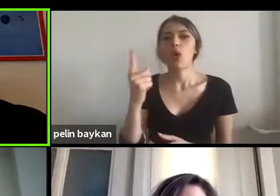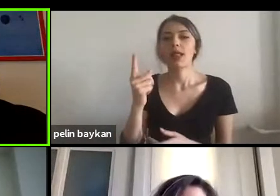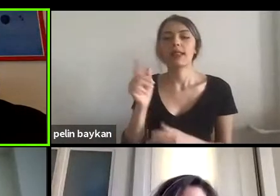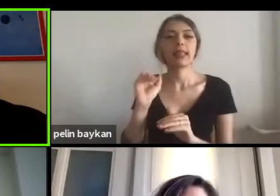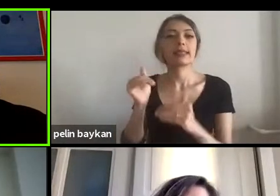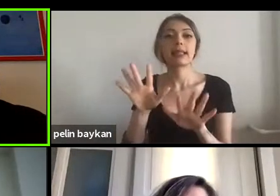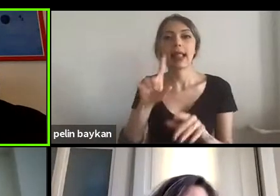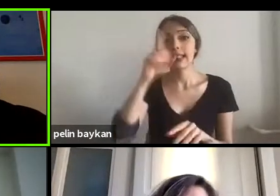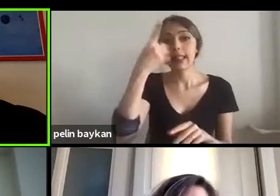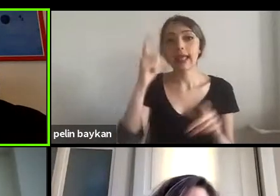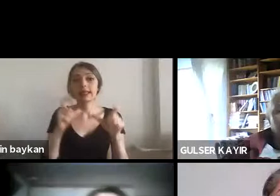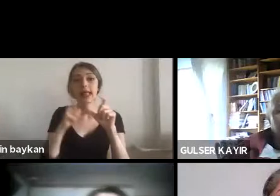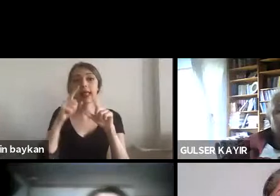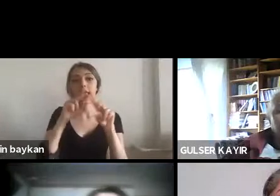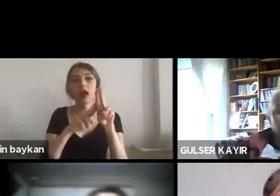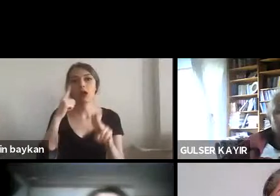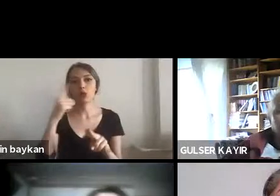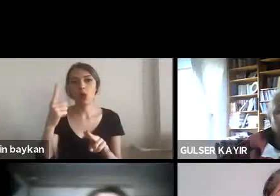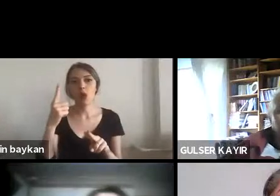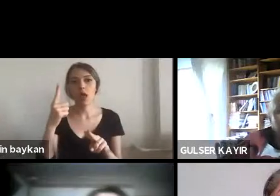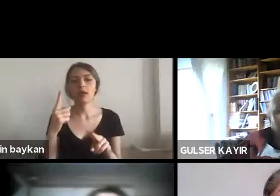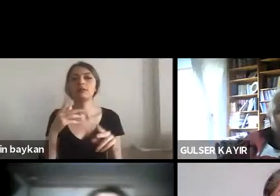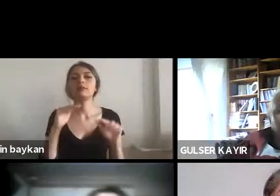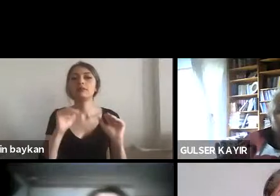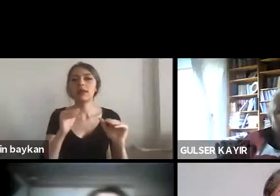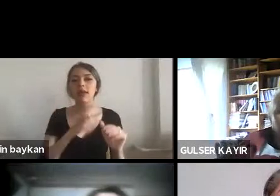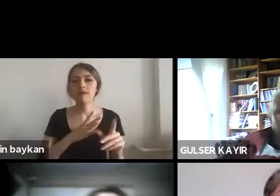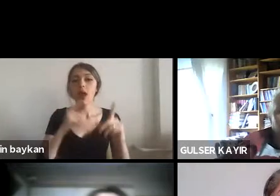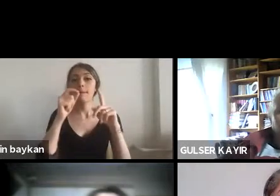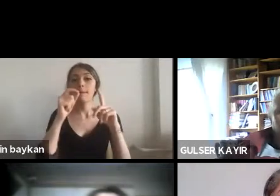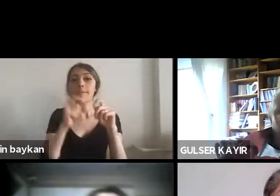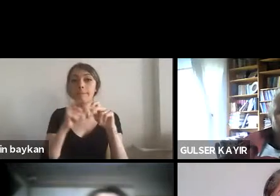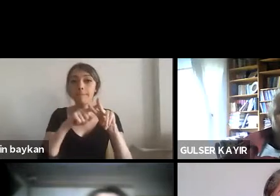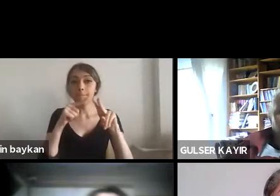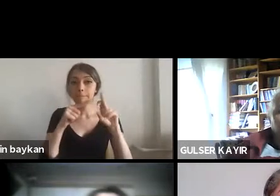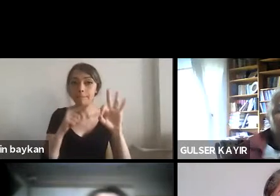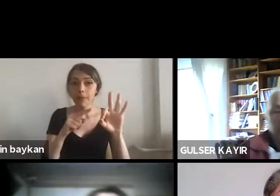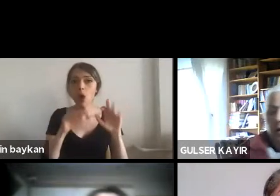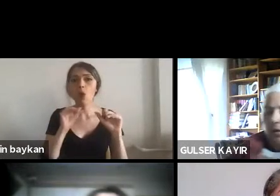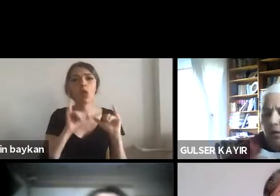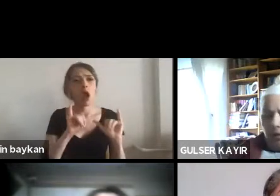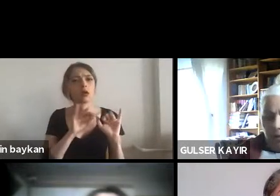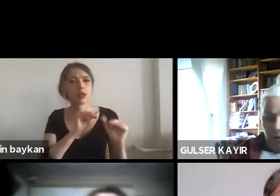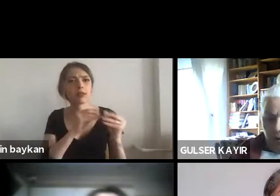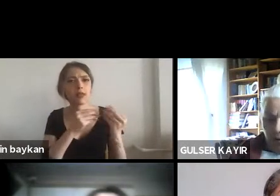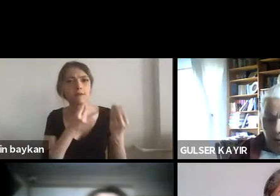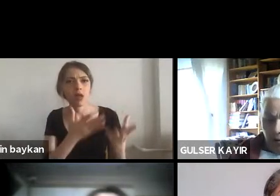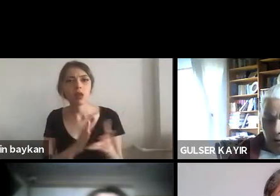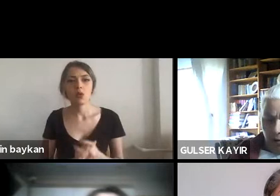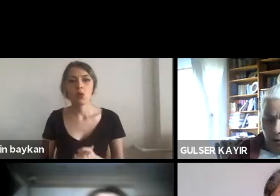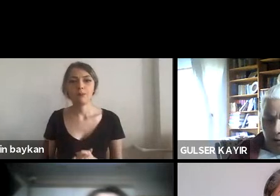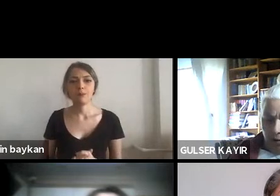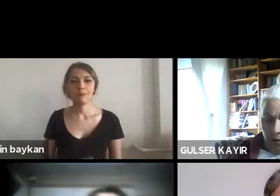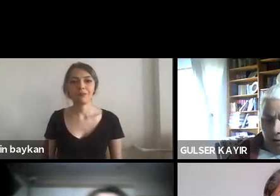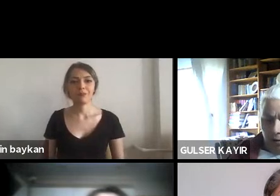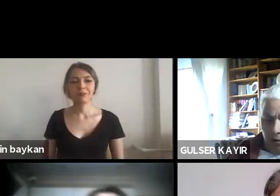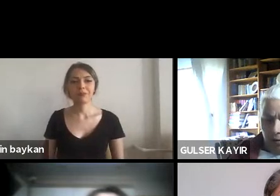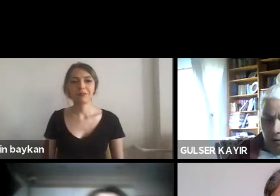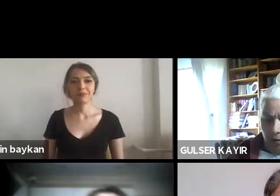sivil toplum örgütleri, bunların içerisinde barolar da var. Ama sadece sivil toplum örgütlerine destek veriliyor.